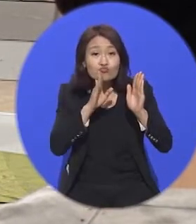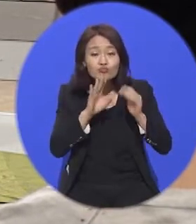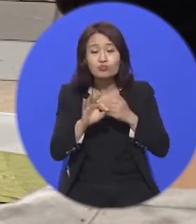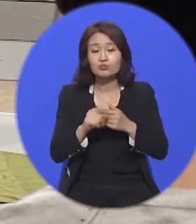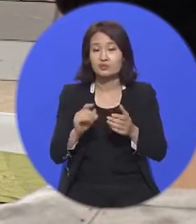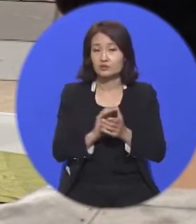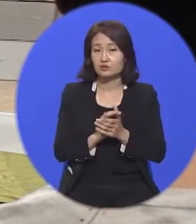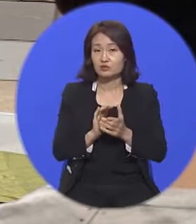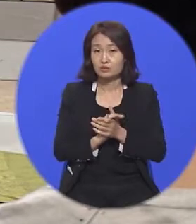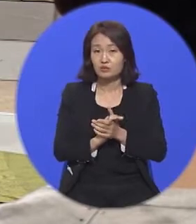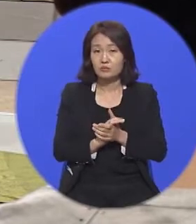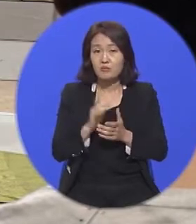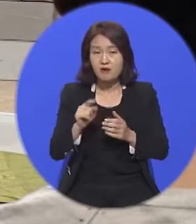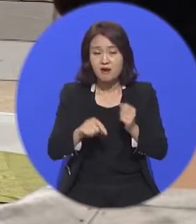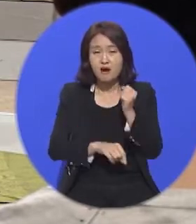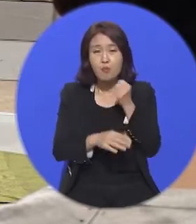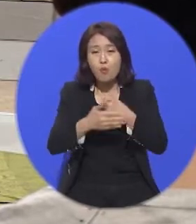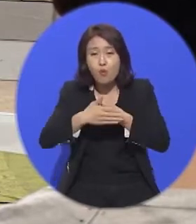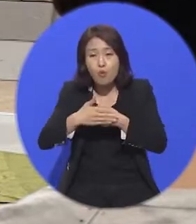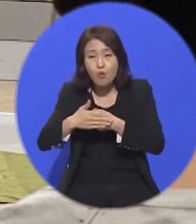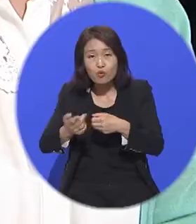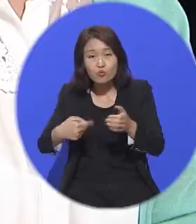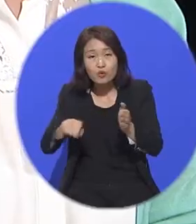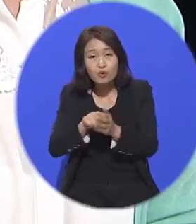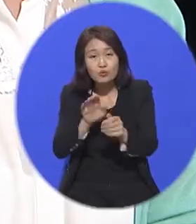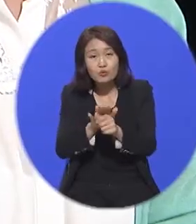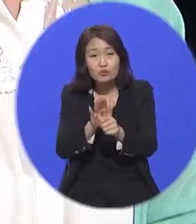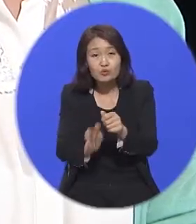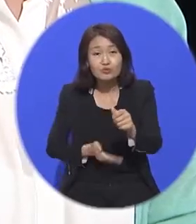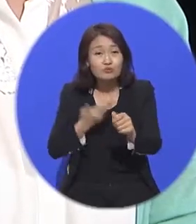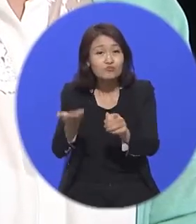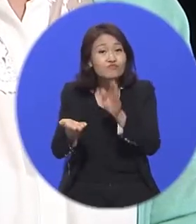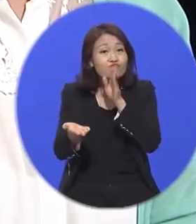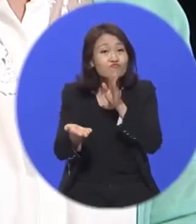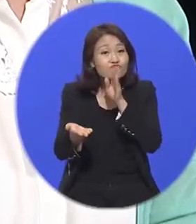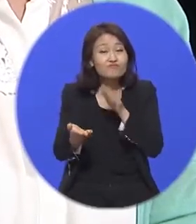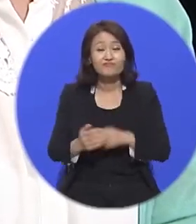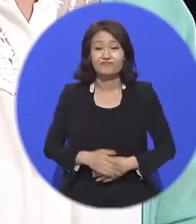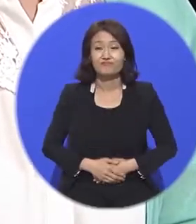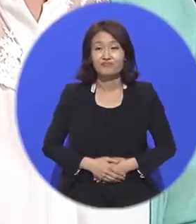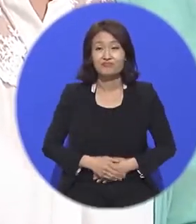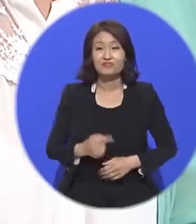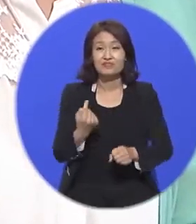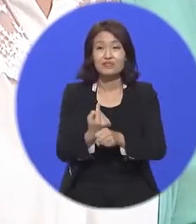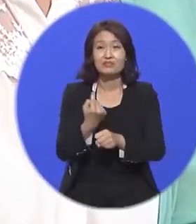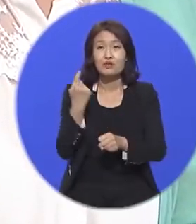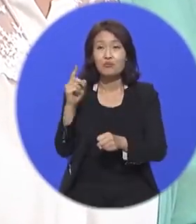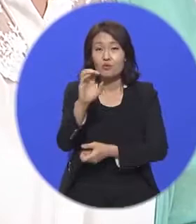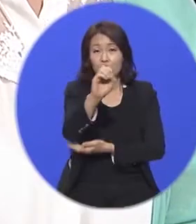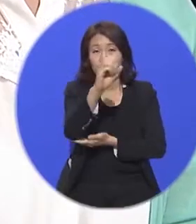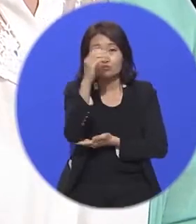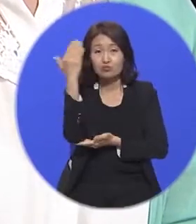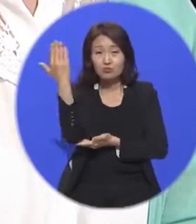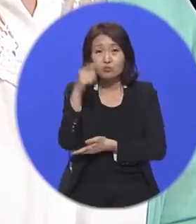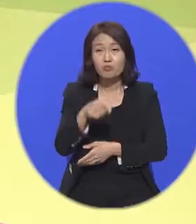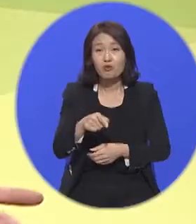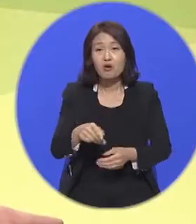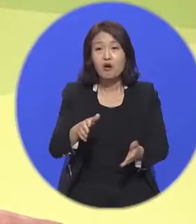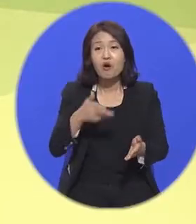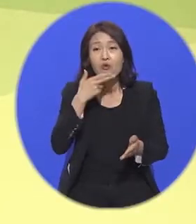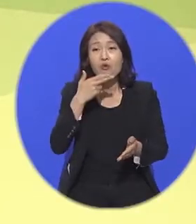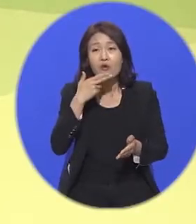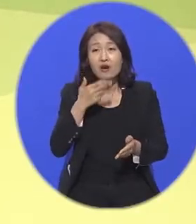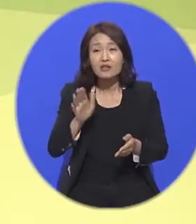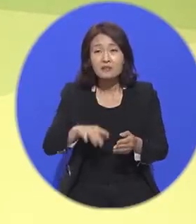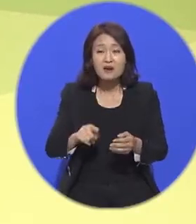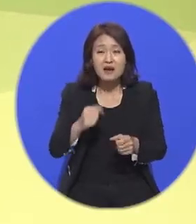친구의 스펙을 위해서 열심히 도와주겠죠? 우리 한국어 어머니도 그러시죠? 작년 모 기사에는 없는 스펙을